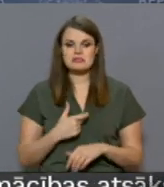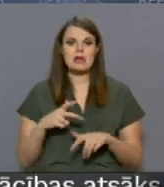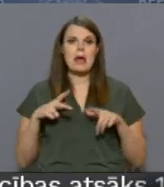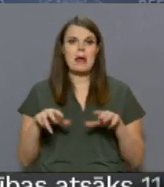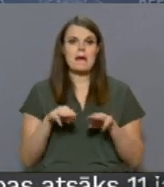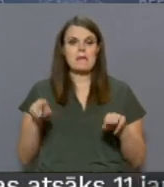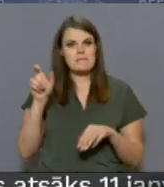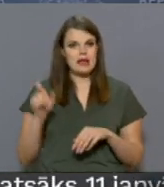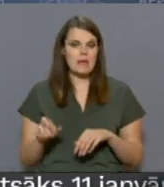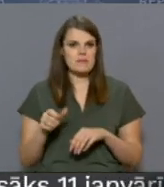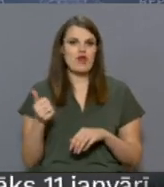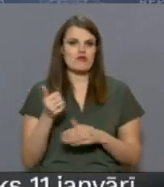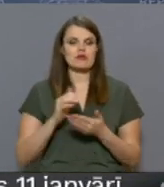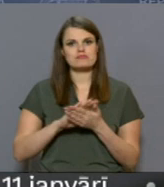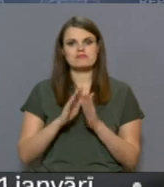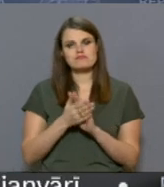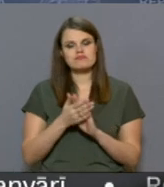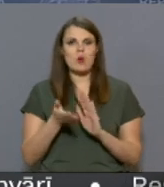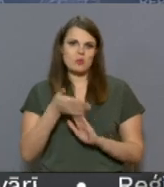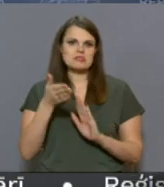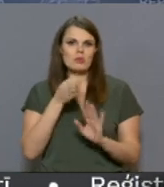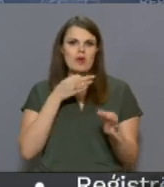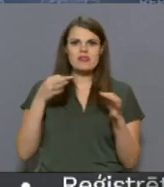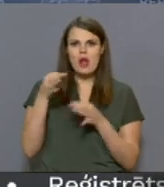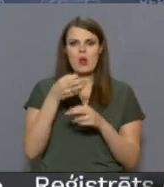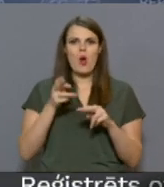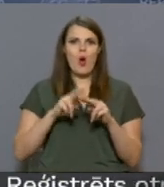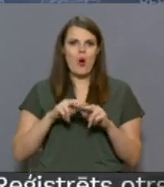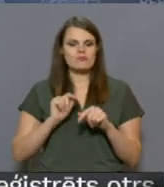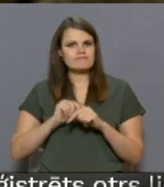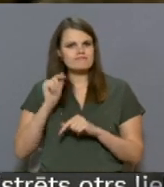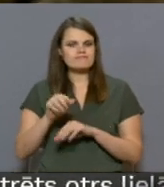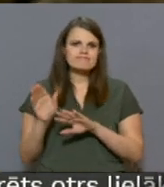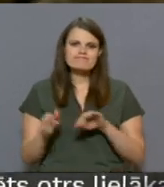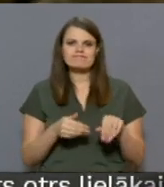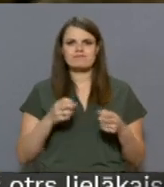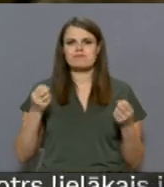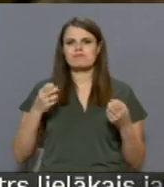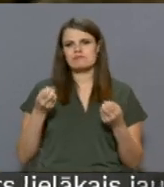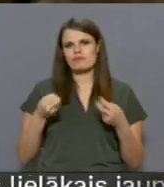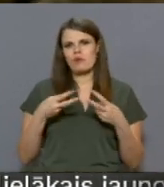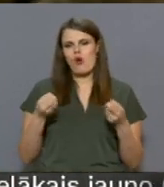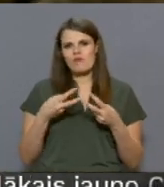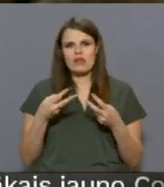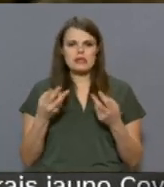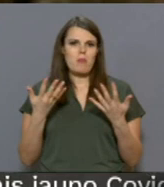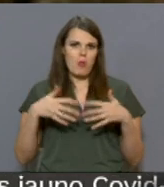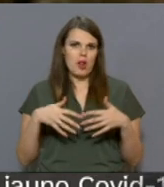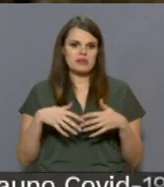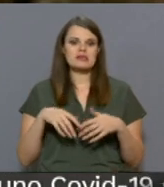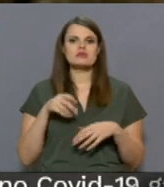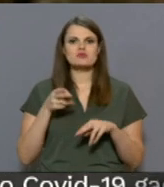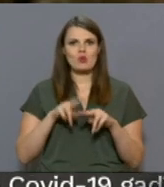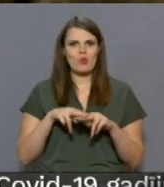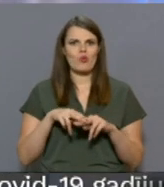Krišjānu Kariņu Pavļuts vienojies uzlabot dialogu un pārvarēt politiskās nesaskaņas. Pavļuts joprojām kritizē Kariņa lēmumu atlaist